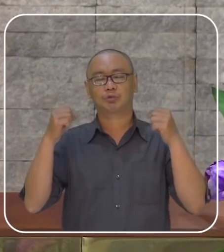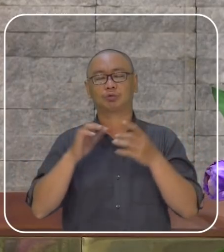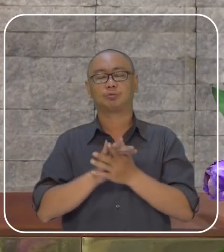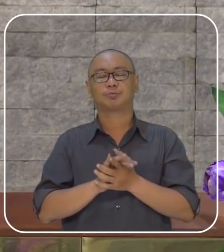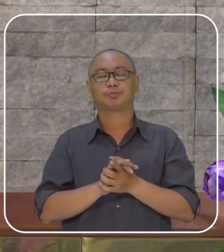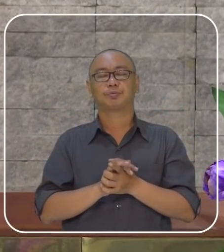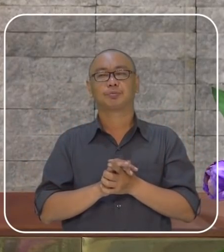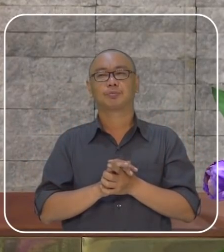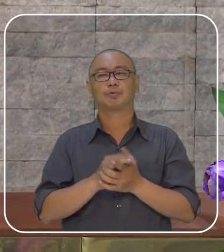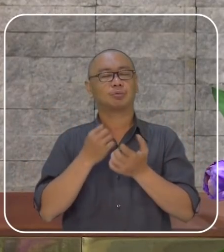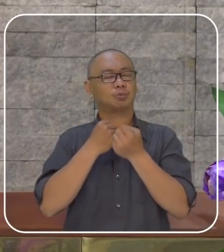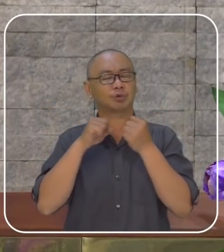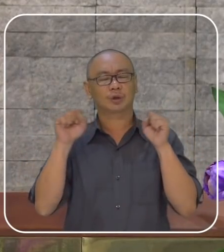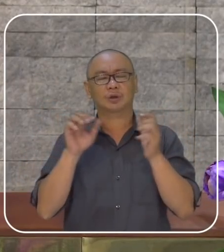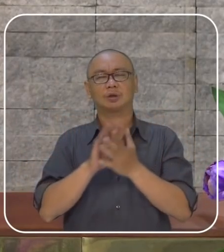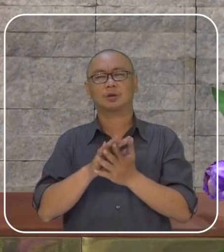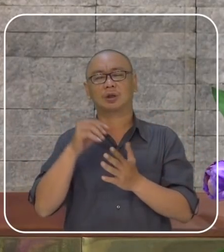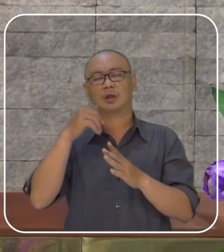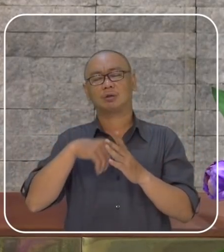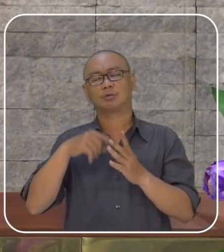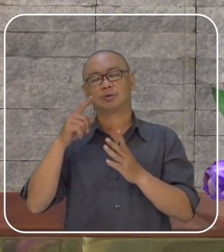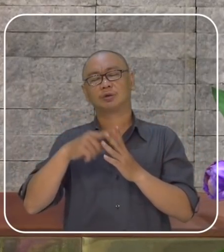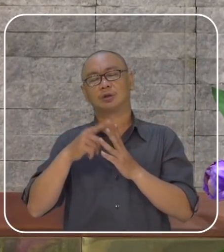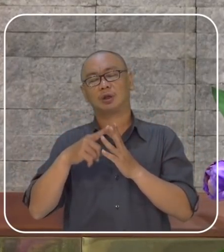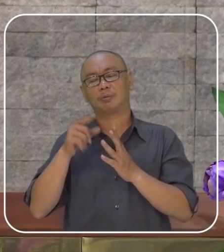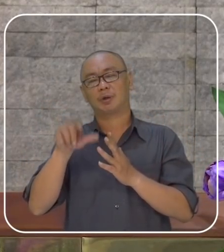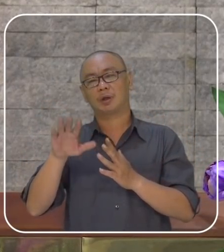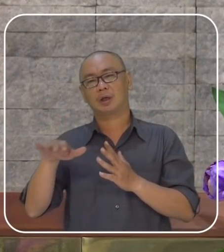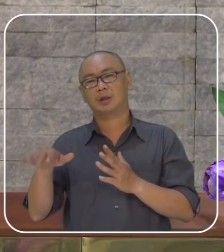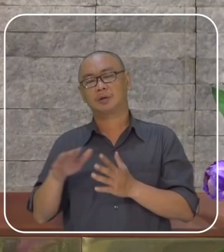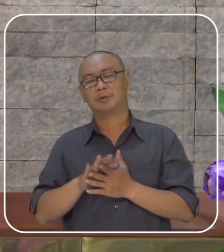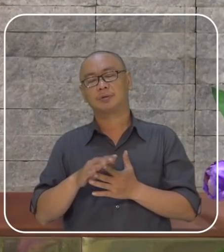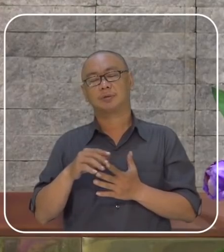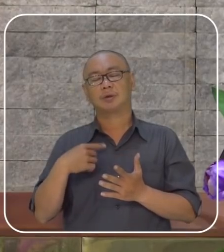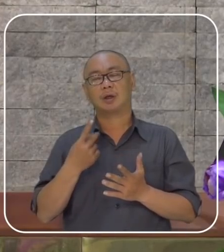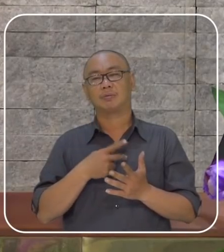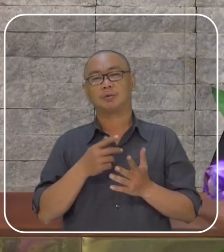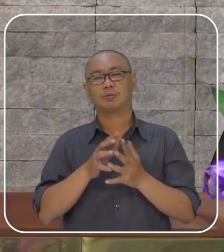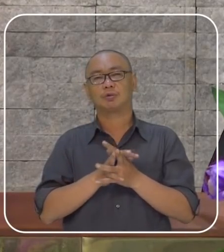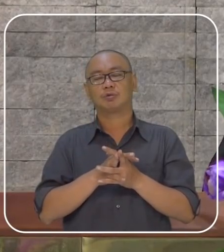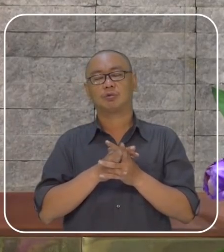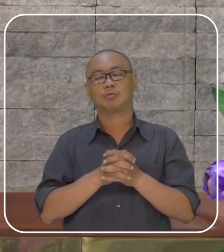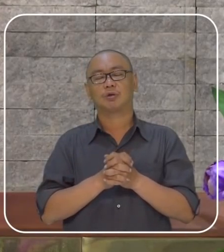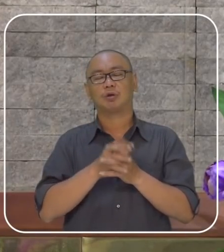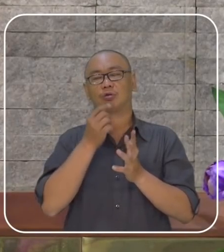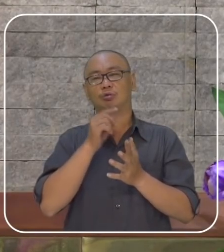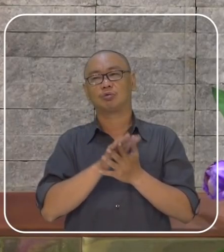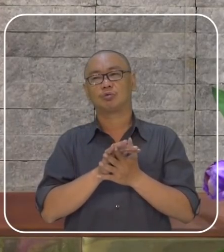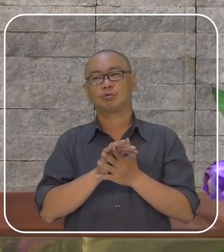dalam setiap anak-anakmu ini. Dan kami juga berdoa bagi upaya-upaya